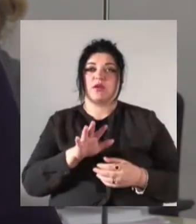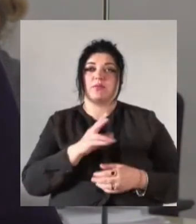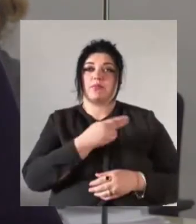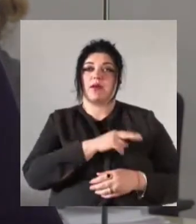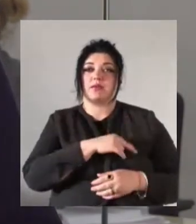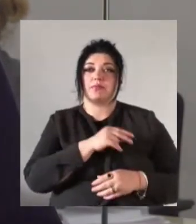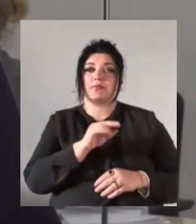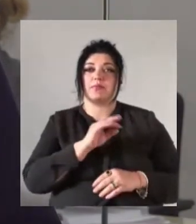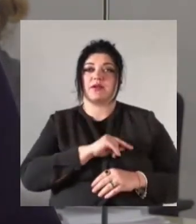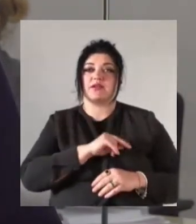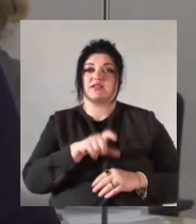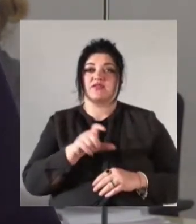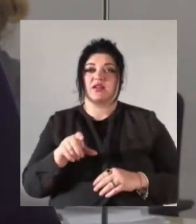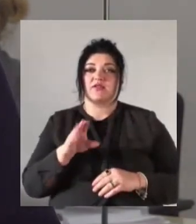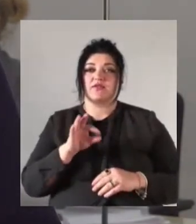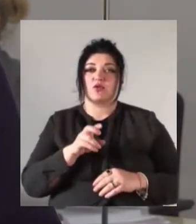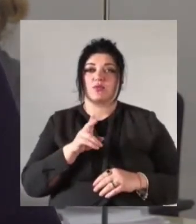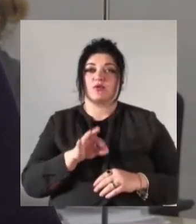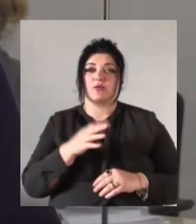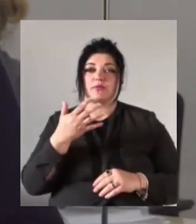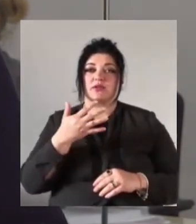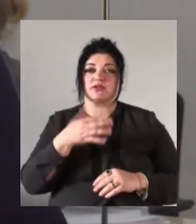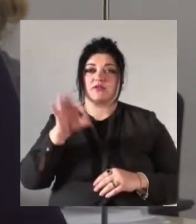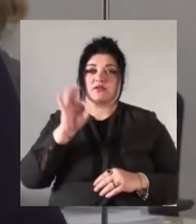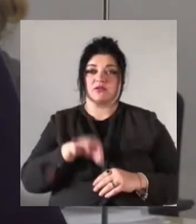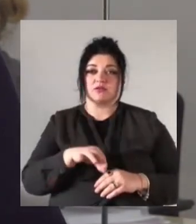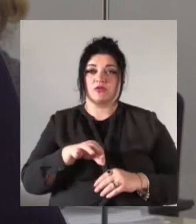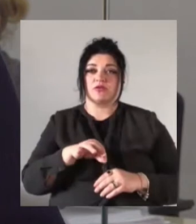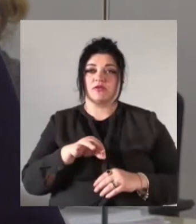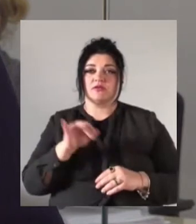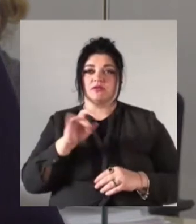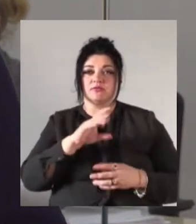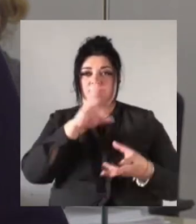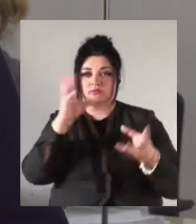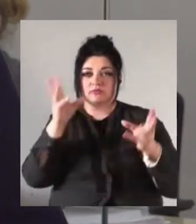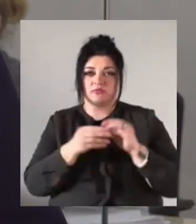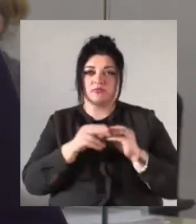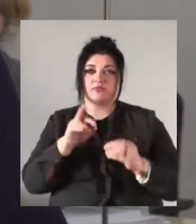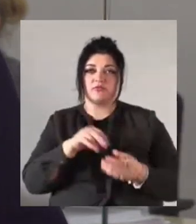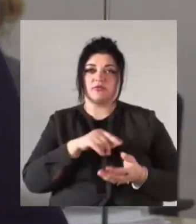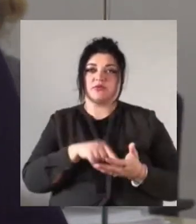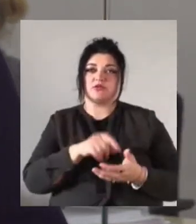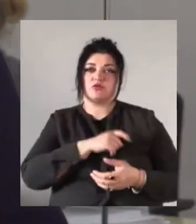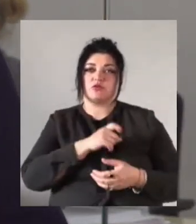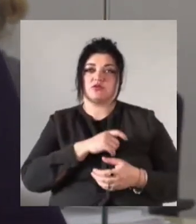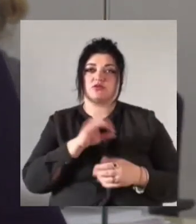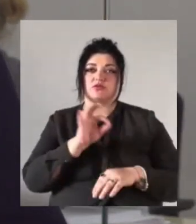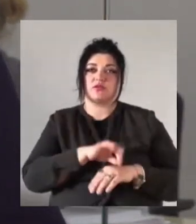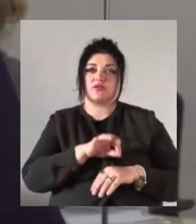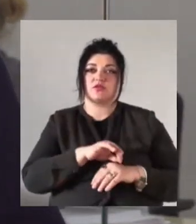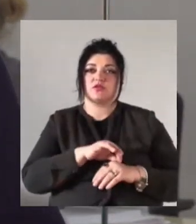тобто 50% від загальних кількості. По місту Одеса захворіло 60